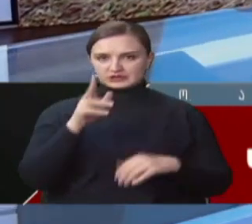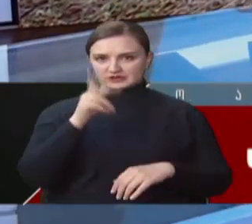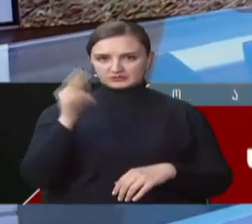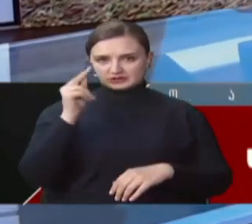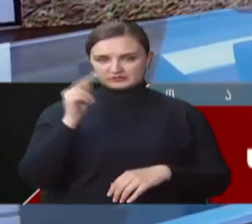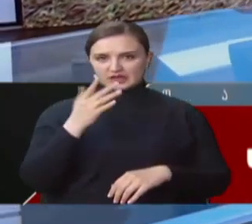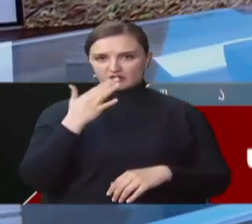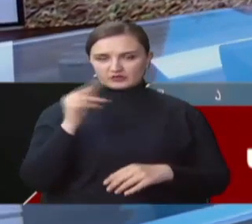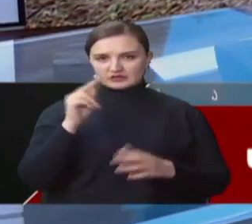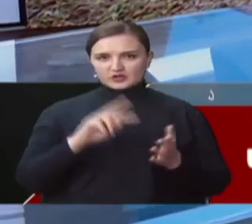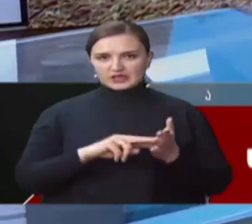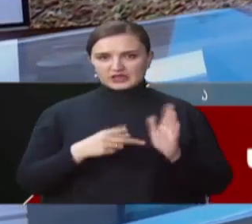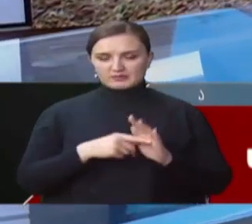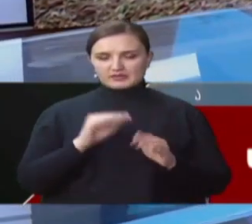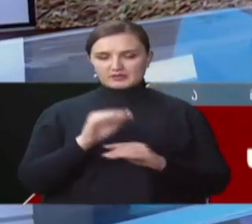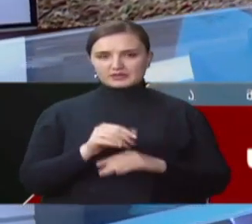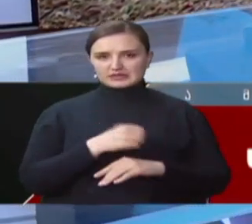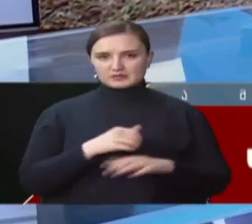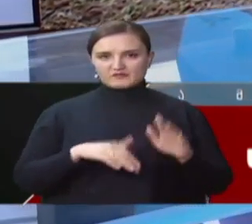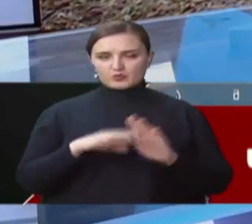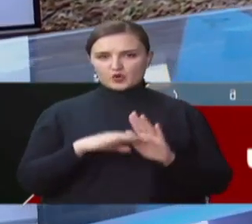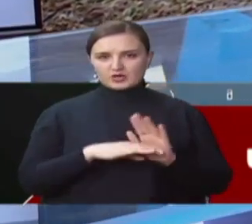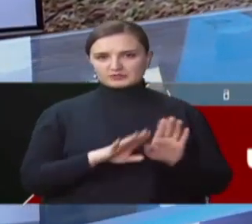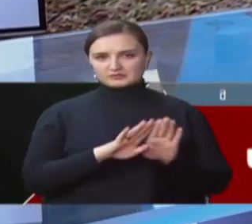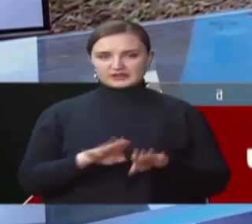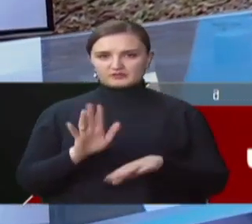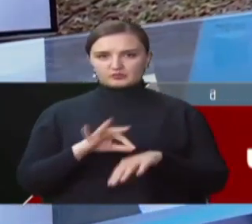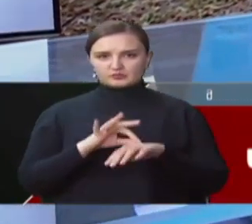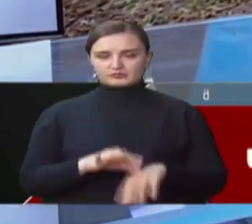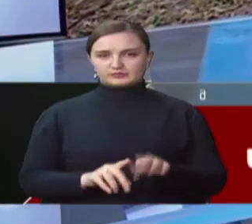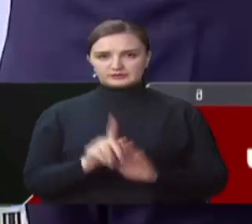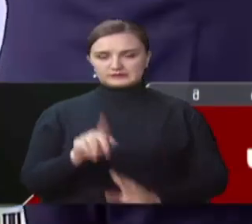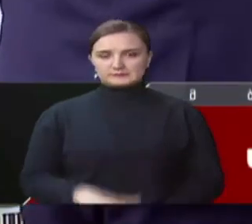eronul sasavlo gegmis da damatabeti samkhedro programis mikhedvit tsarimarteba.